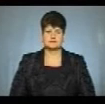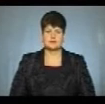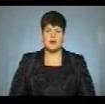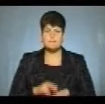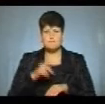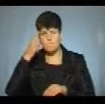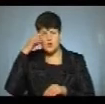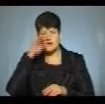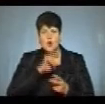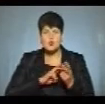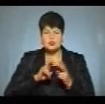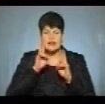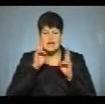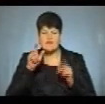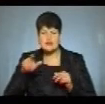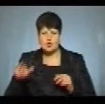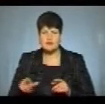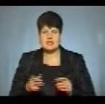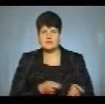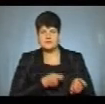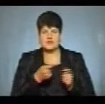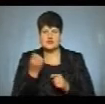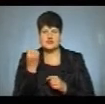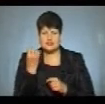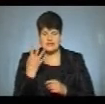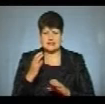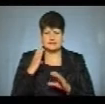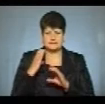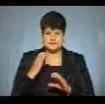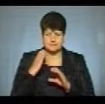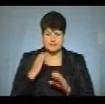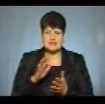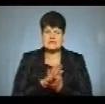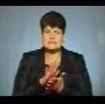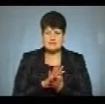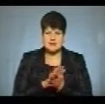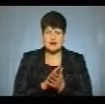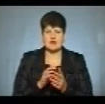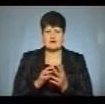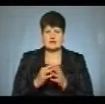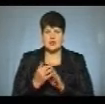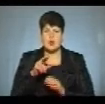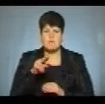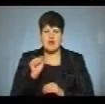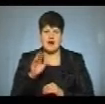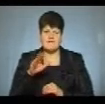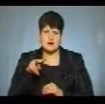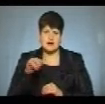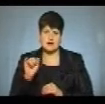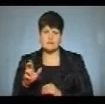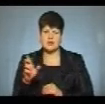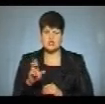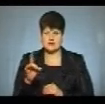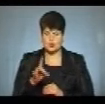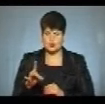Поліцейські розшукують невідомих, які вивезли 14 фур сміття на сміттєзвалище поблизу села Павлів Бережанського району. Про це сьогодні повідомив речник